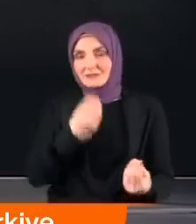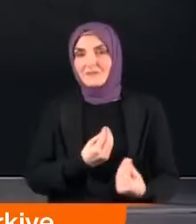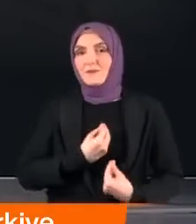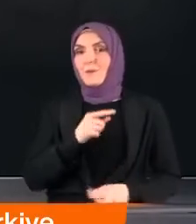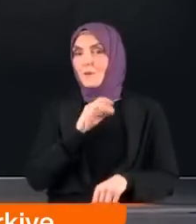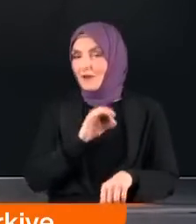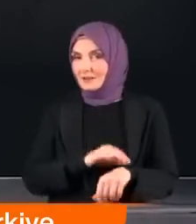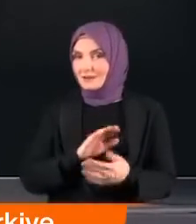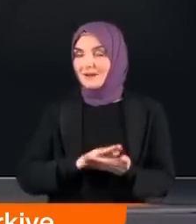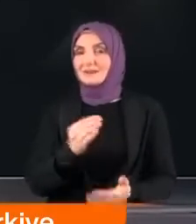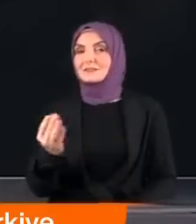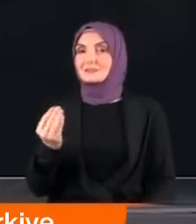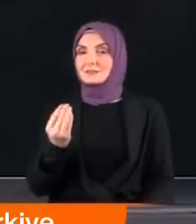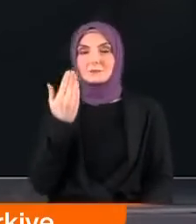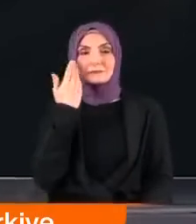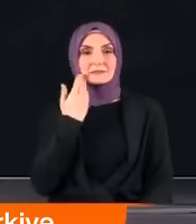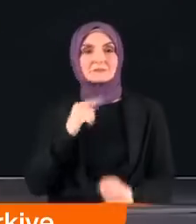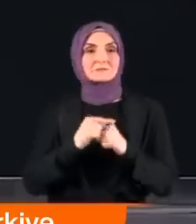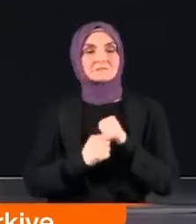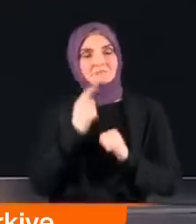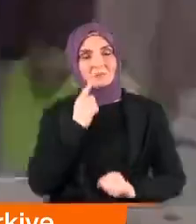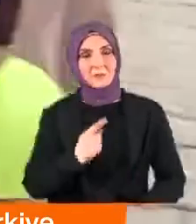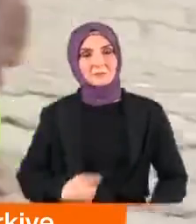ve arkadaşlarımızın izlenimleri.